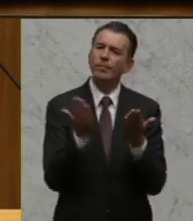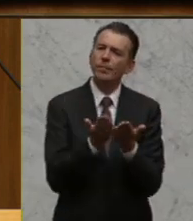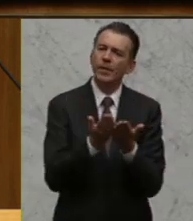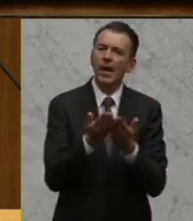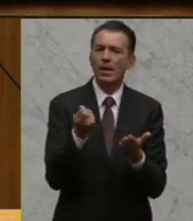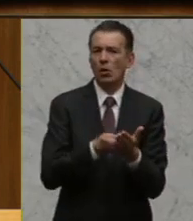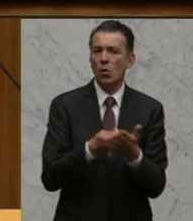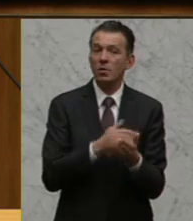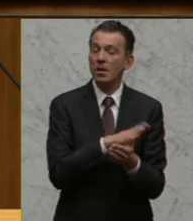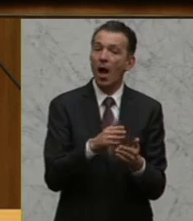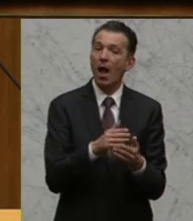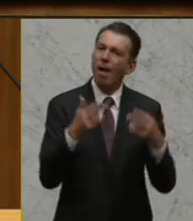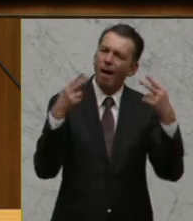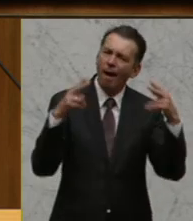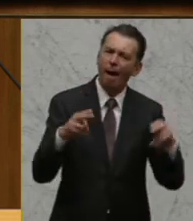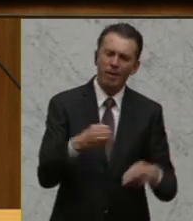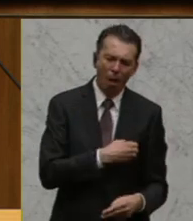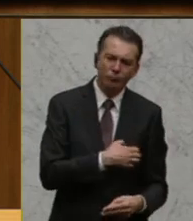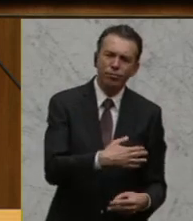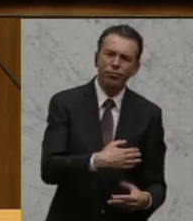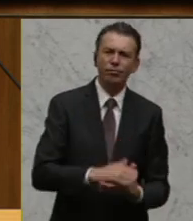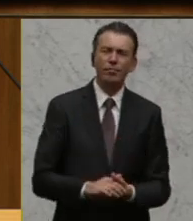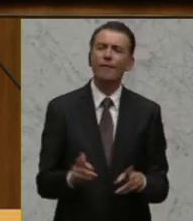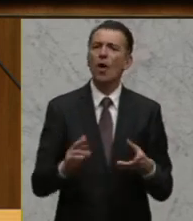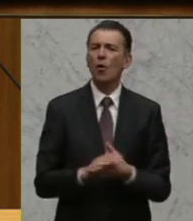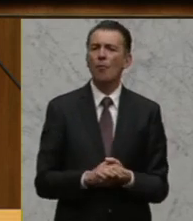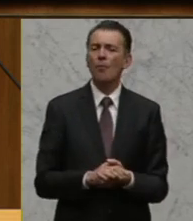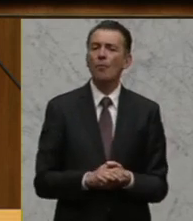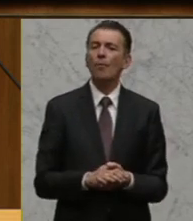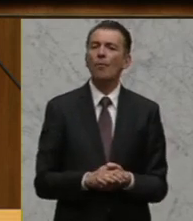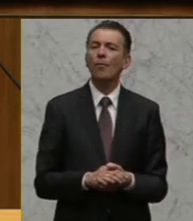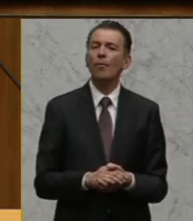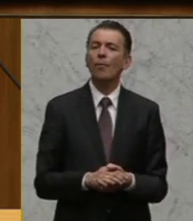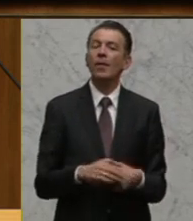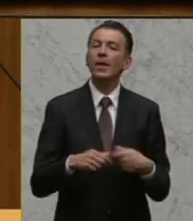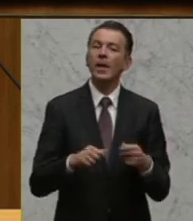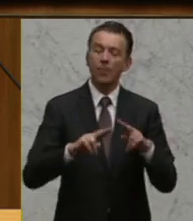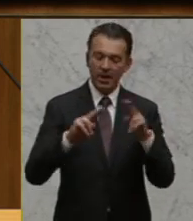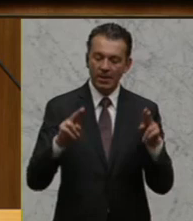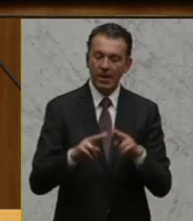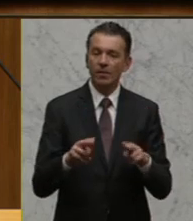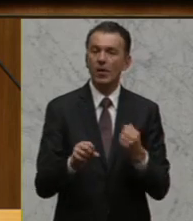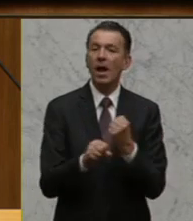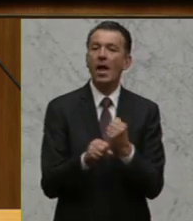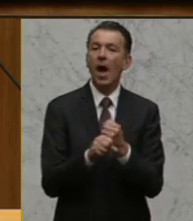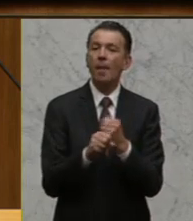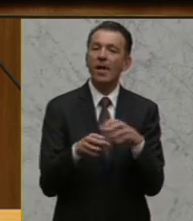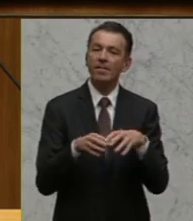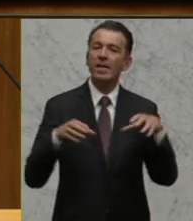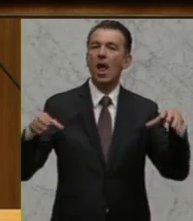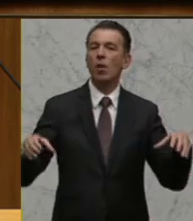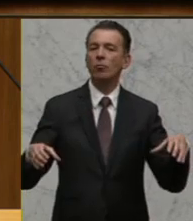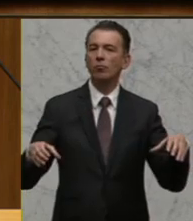Wirklichkeit alle reicher, alle wohlhabender, weil es eine internationale Arbeitsteilung gibt. Der